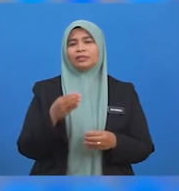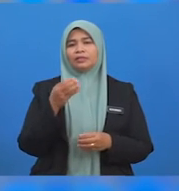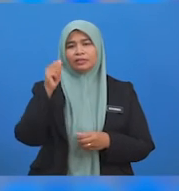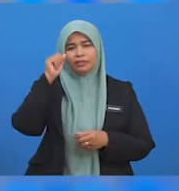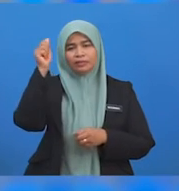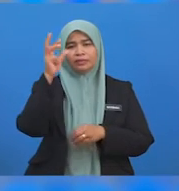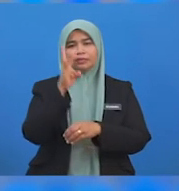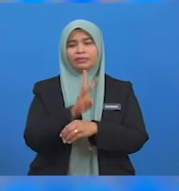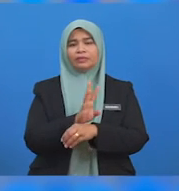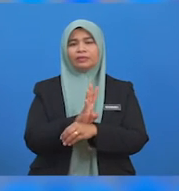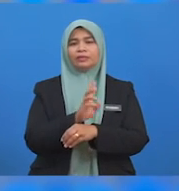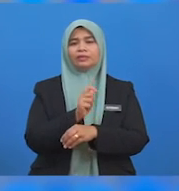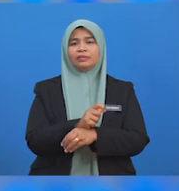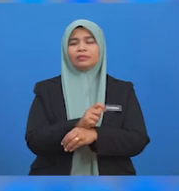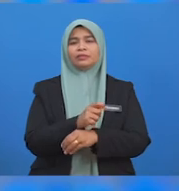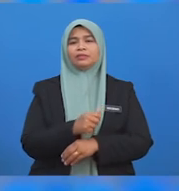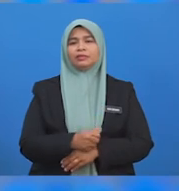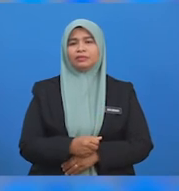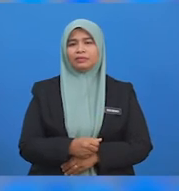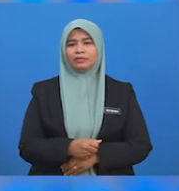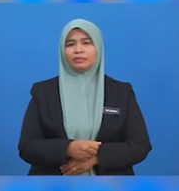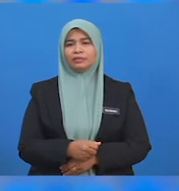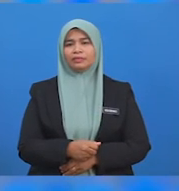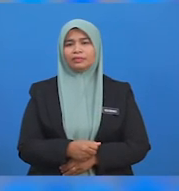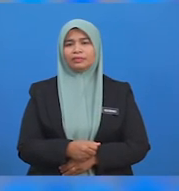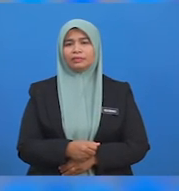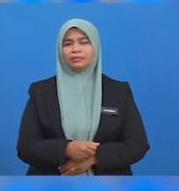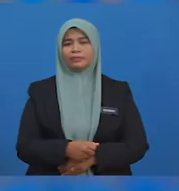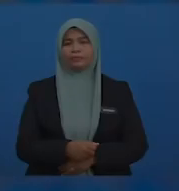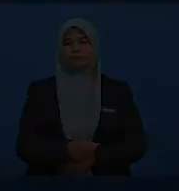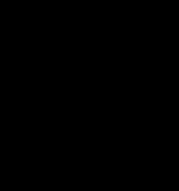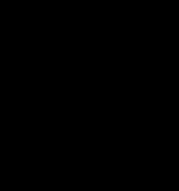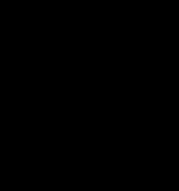Wabillahi taufiq wal hidayah. Wassalamualaikum warahmatullahi wabarakatuh.